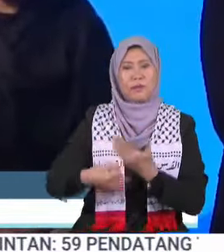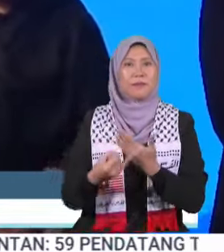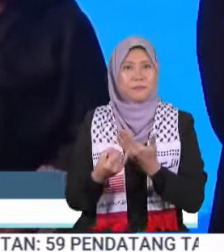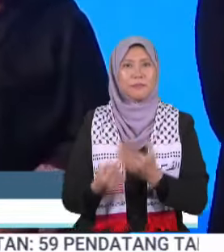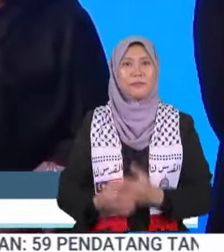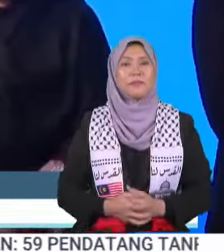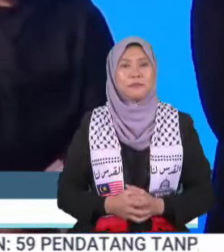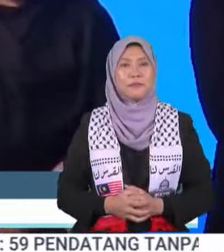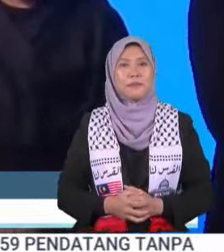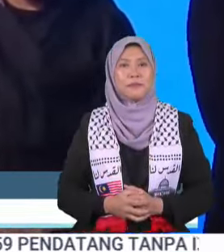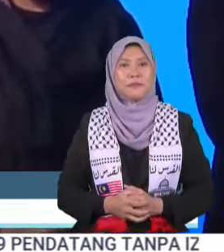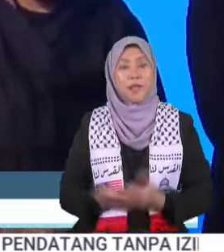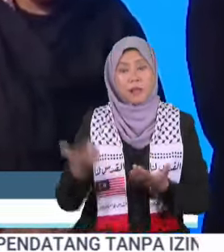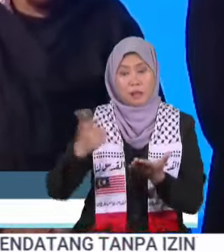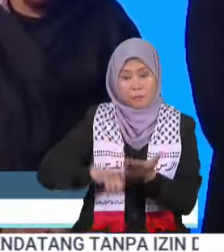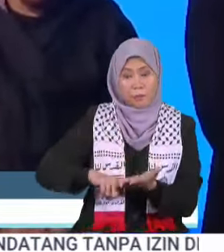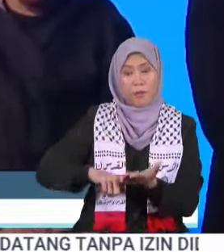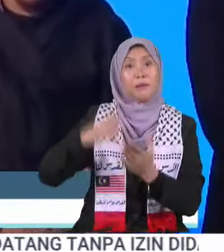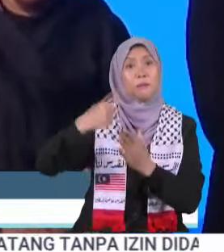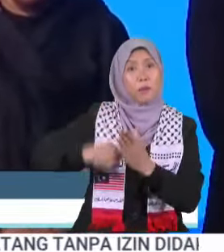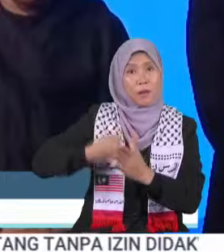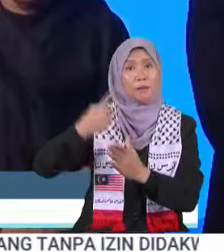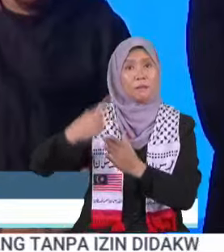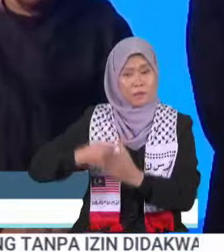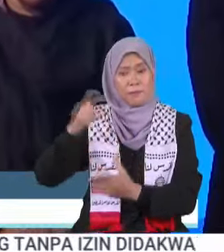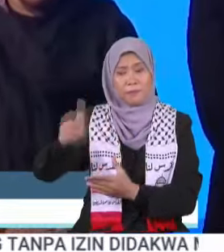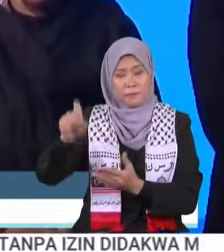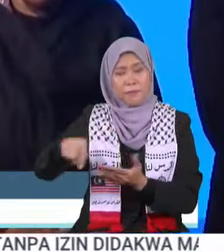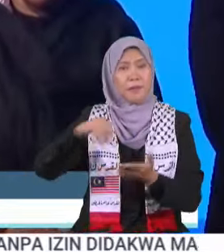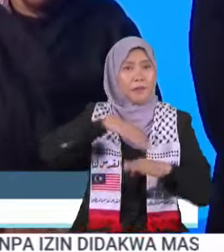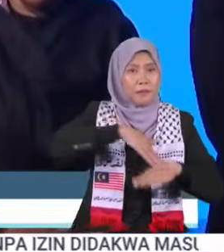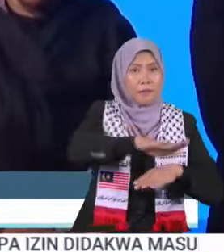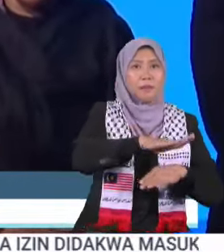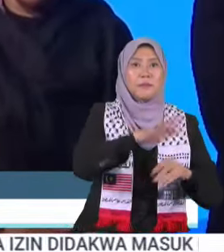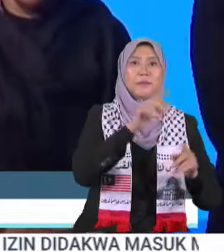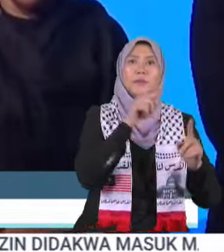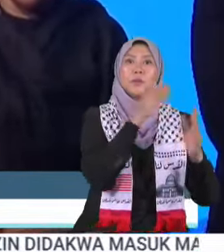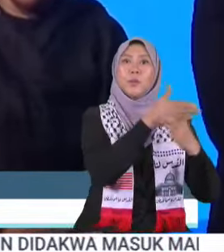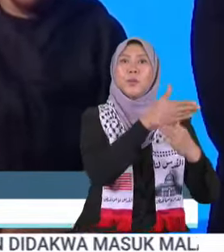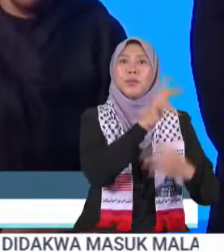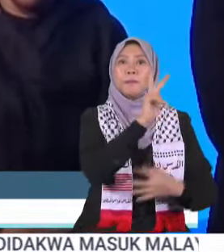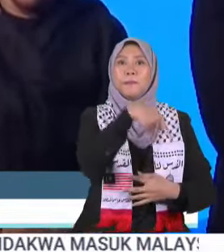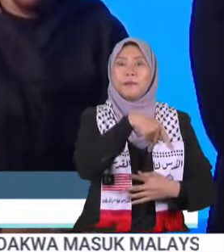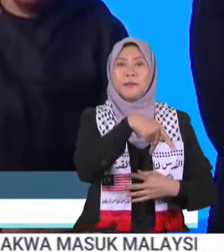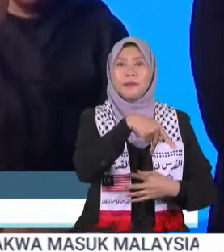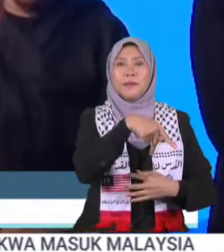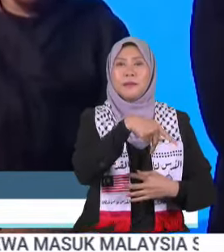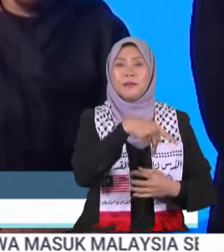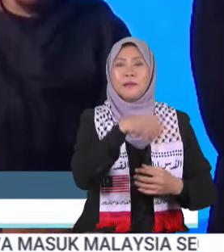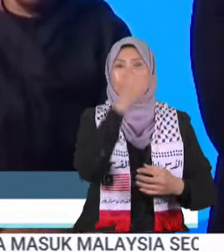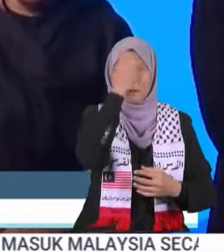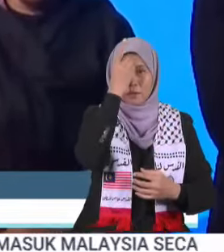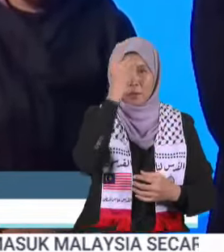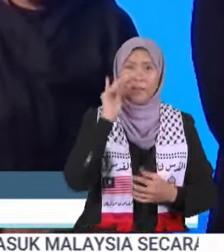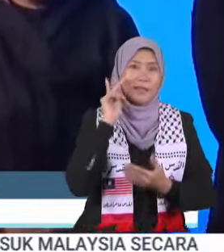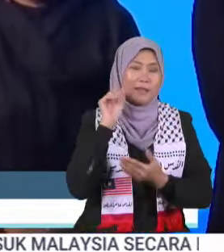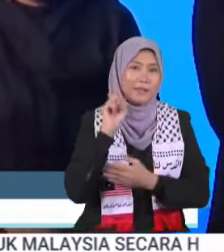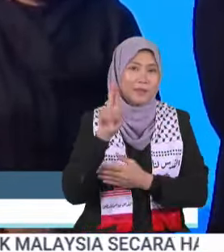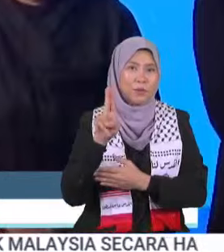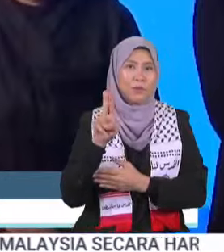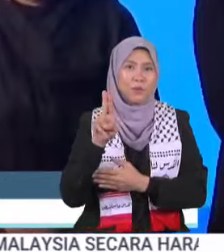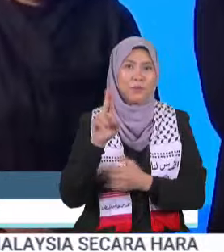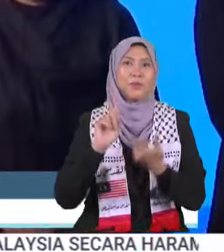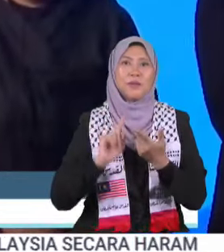itu dan ini laporan bulanan yang harus dihantar di KP KSU kepada ksn